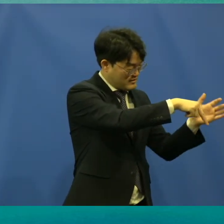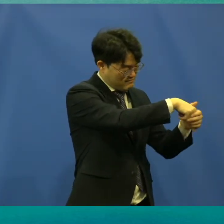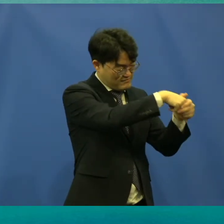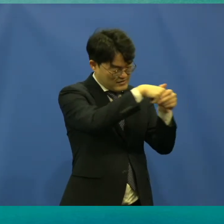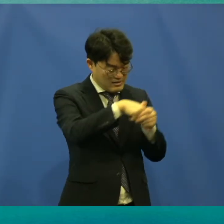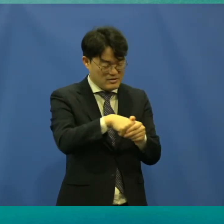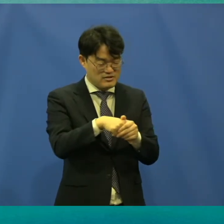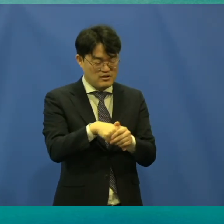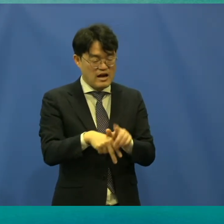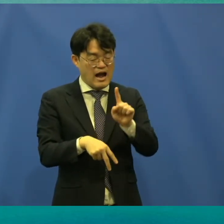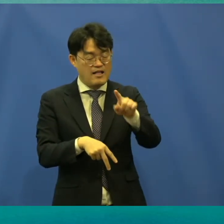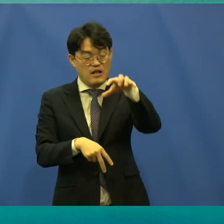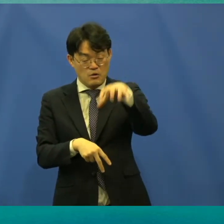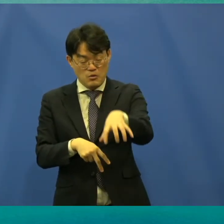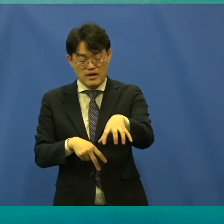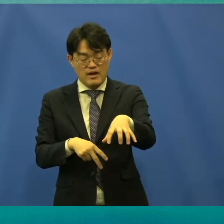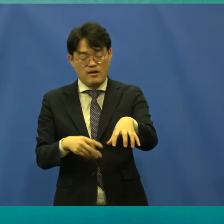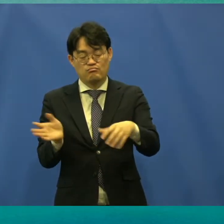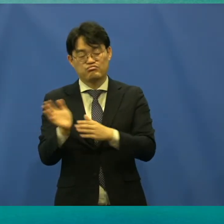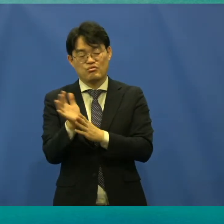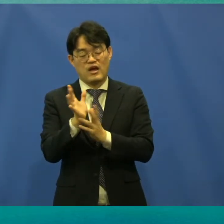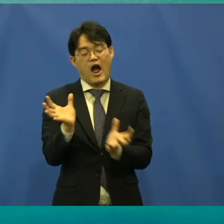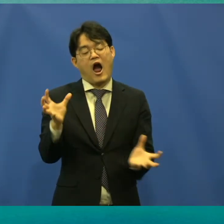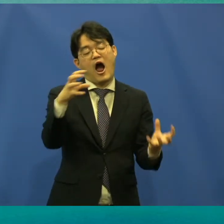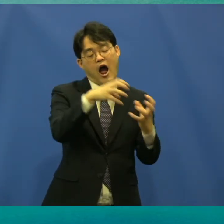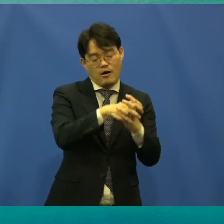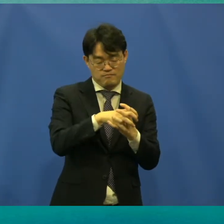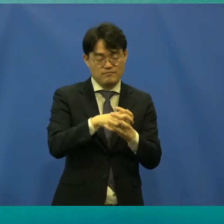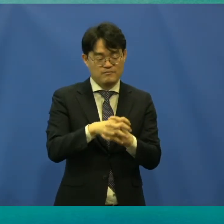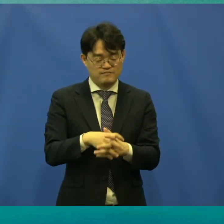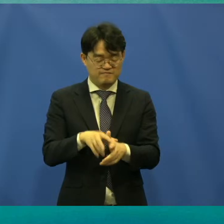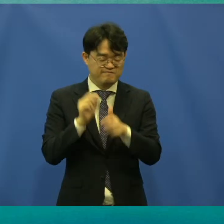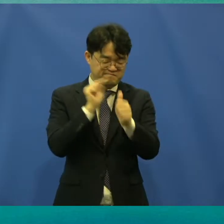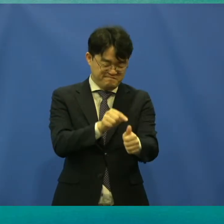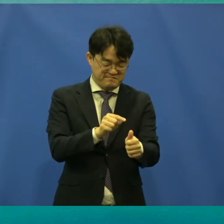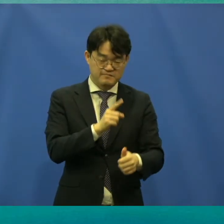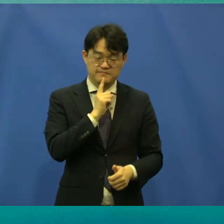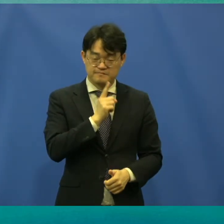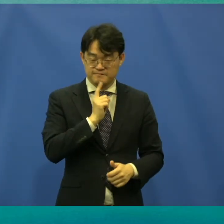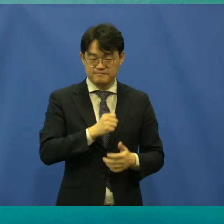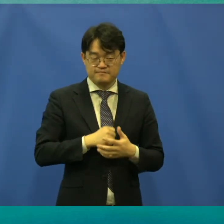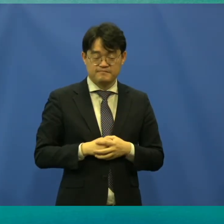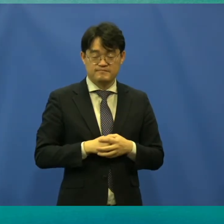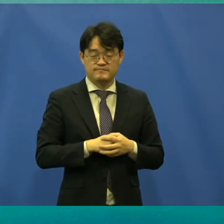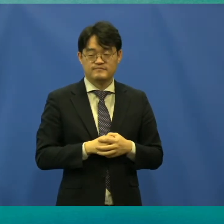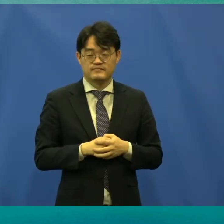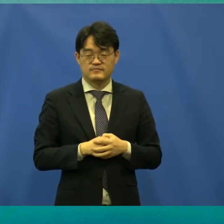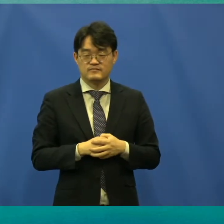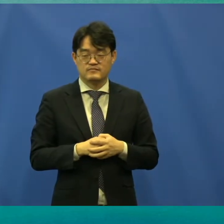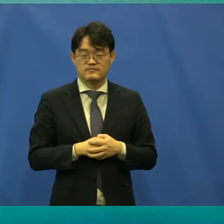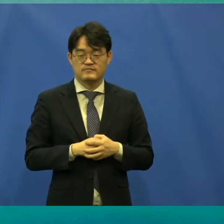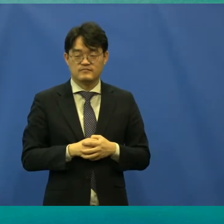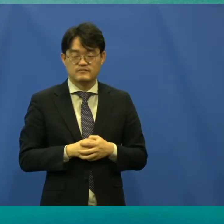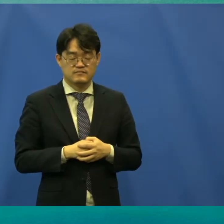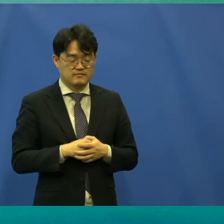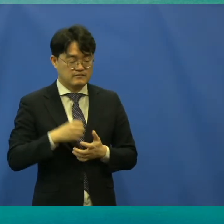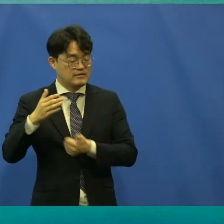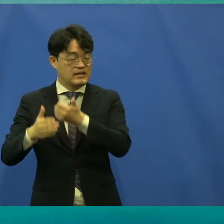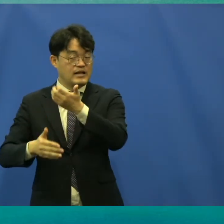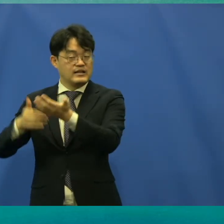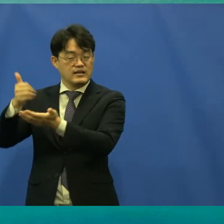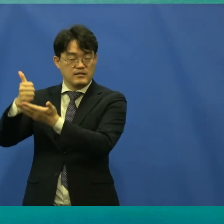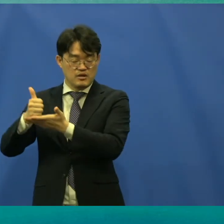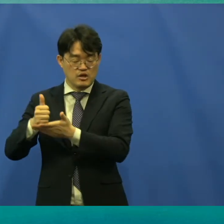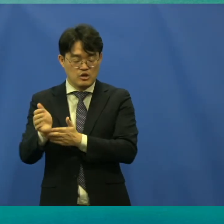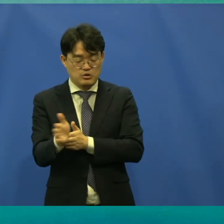지 마음대로 다시스로 가니까, 지 마음대로 활보하니까 하나님이 굉장히 활동 반경을